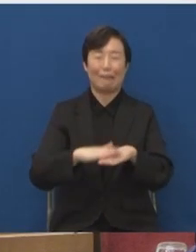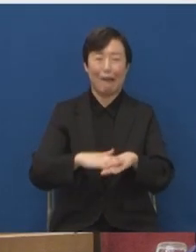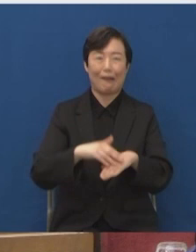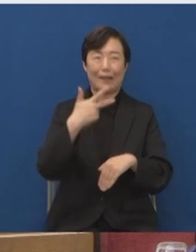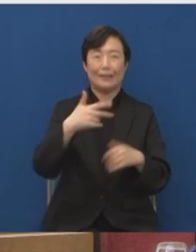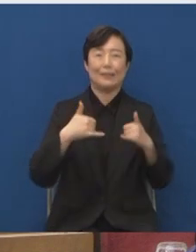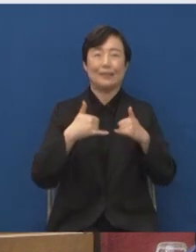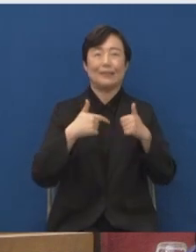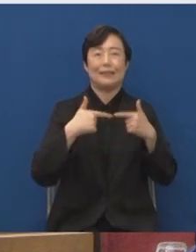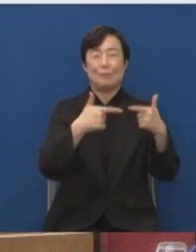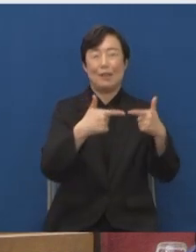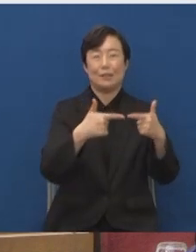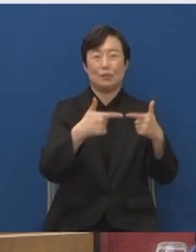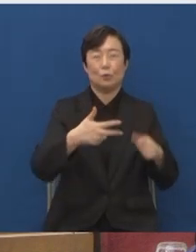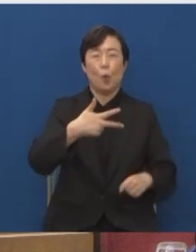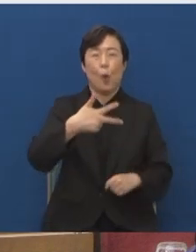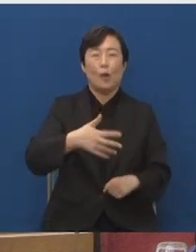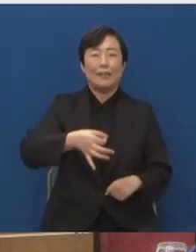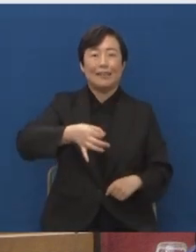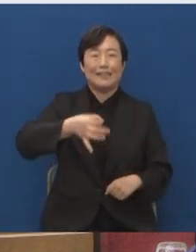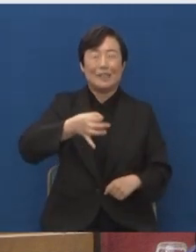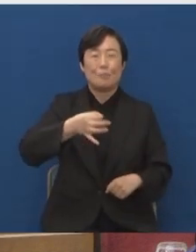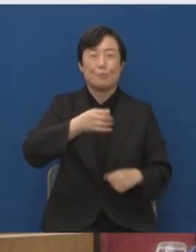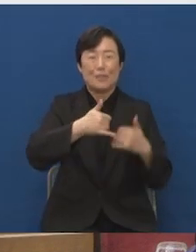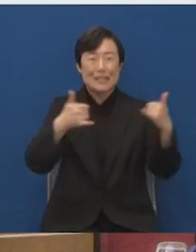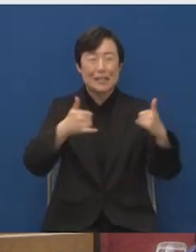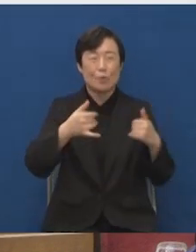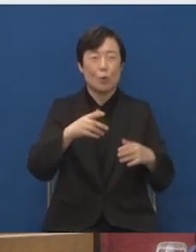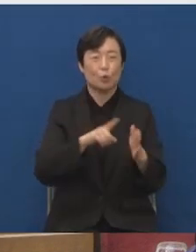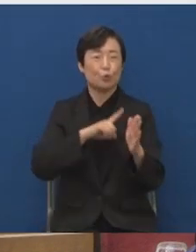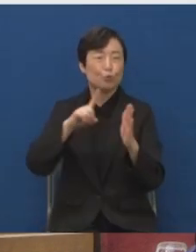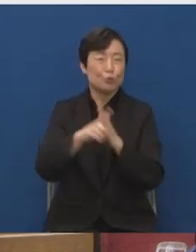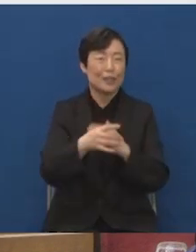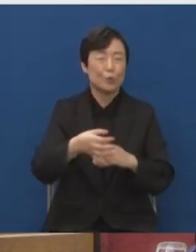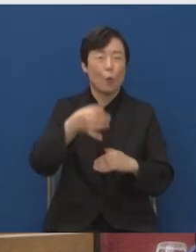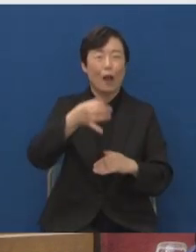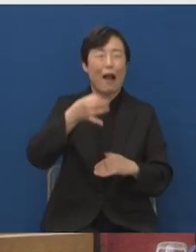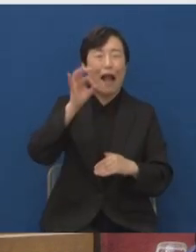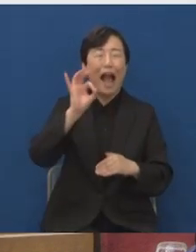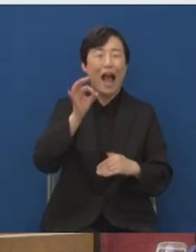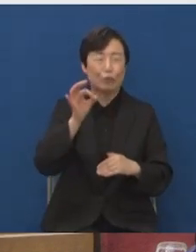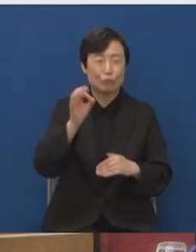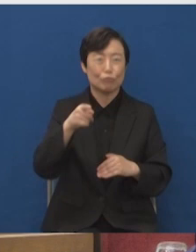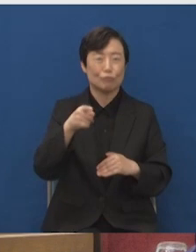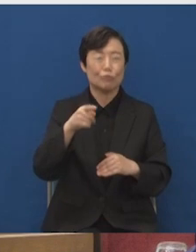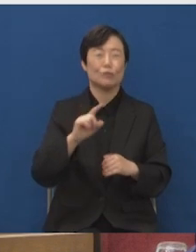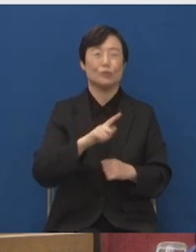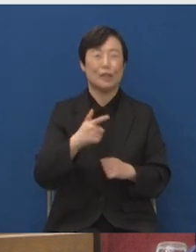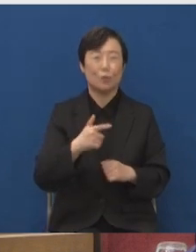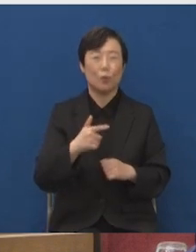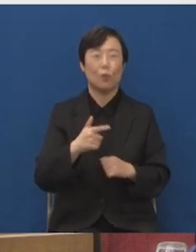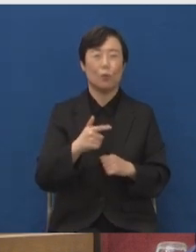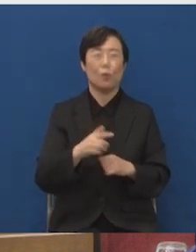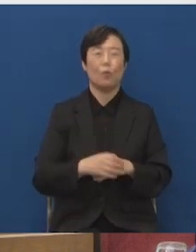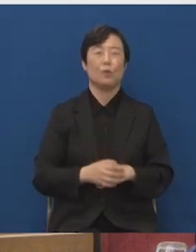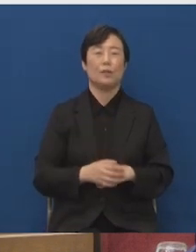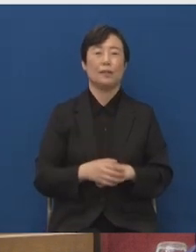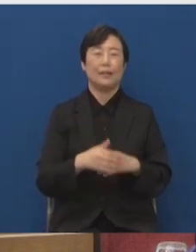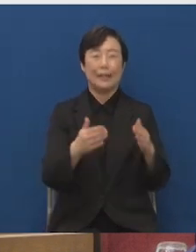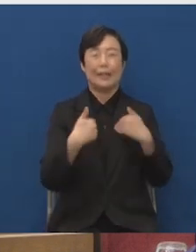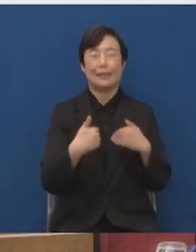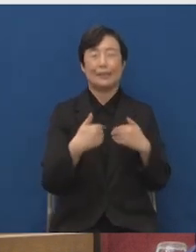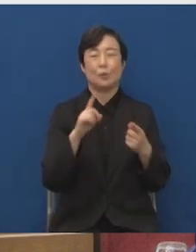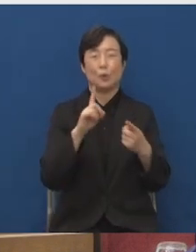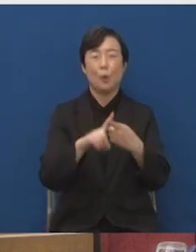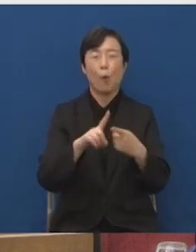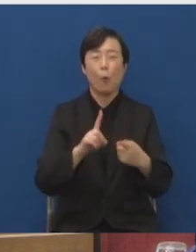の市民優先価格など、本格的な検討に着手しており、公約に掲げたその他の項目につきましても、必要に応じ、順次